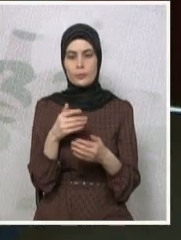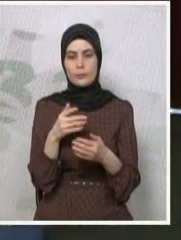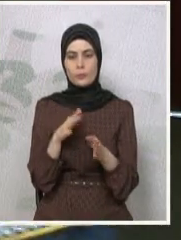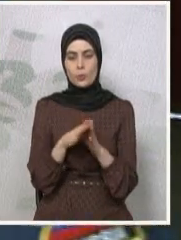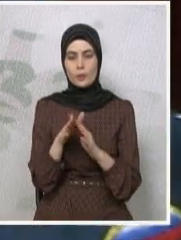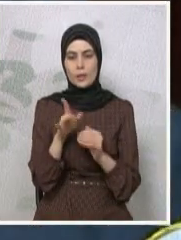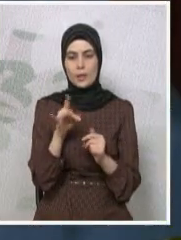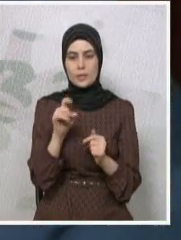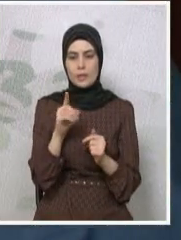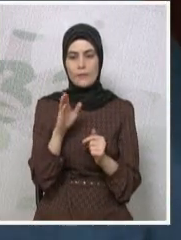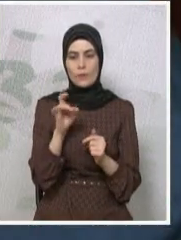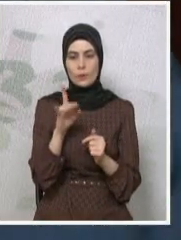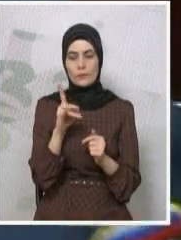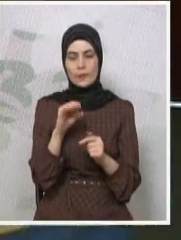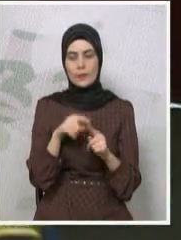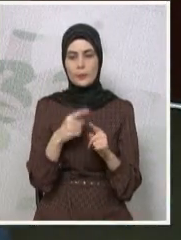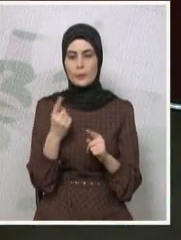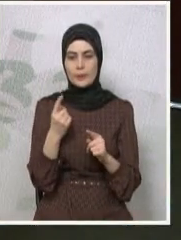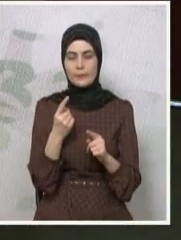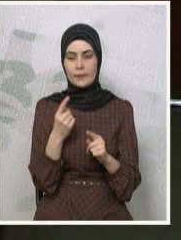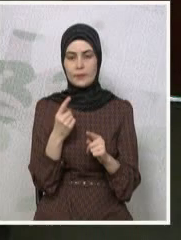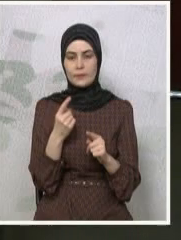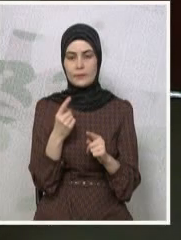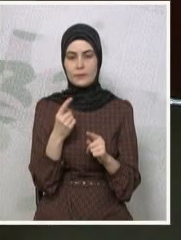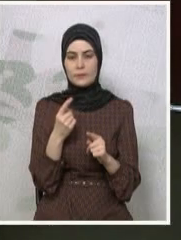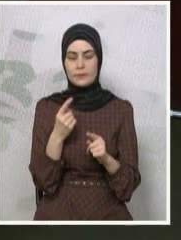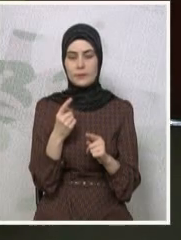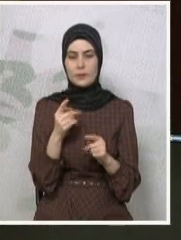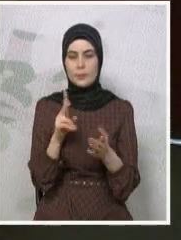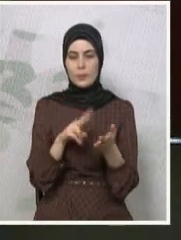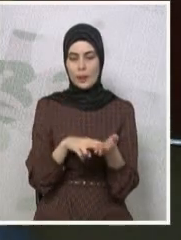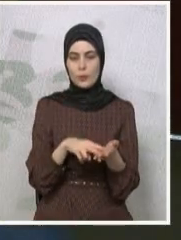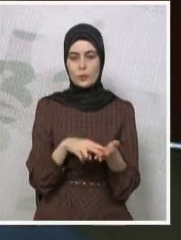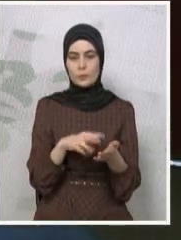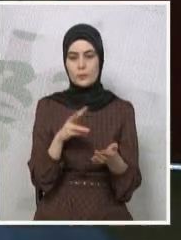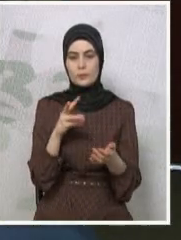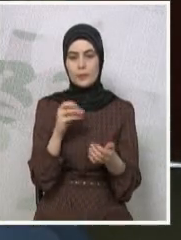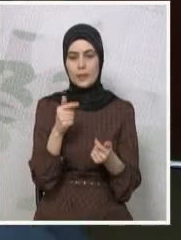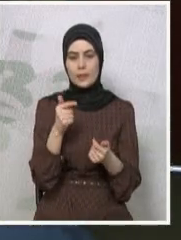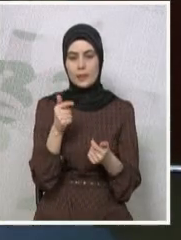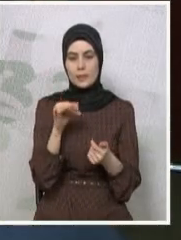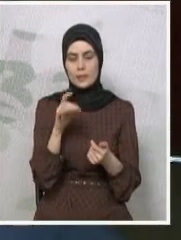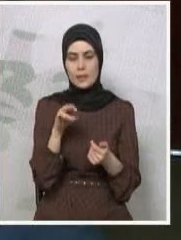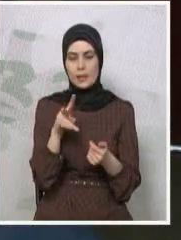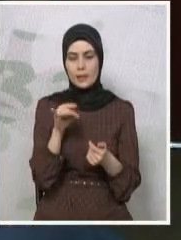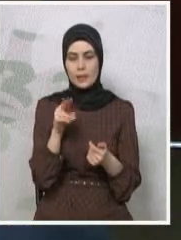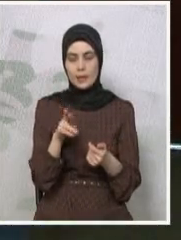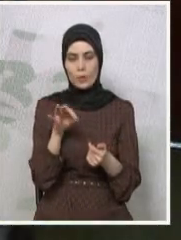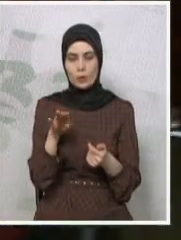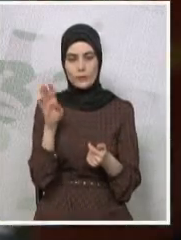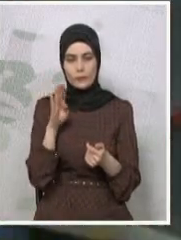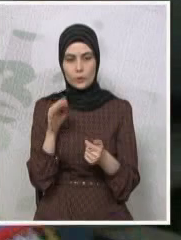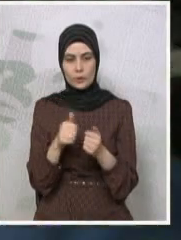развертывание. Полное развертывание мы сначала положим вот магистральную линию от автоцистерны до